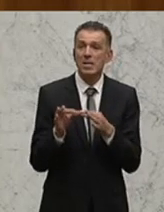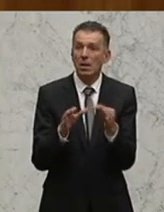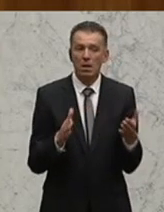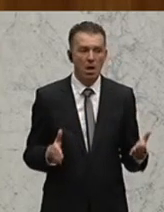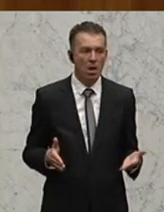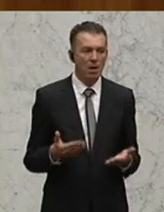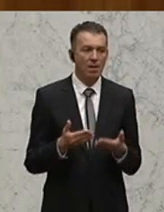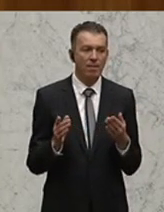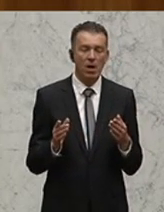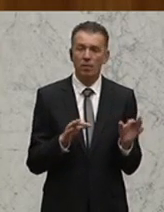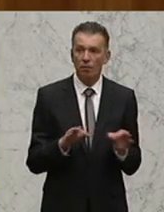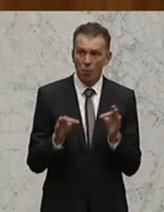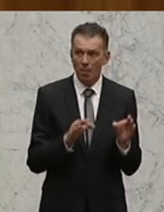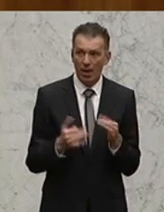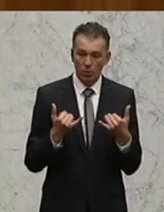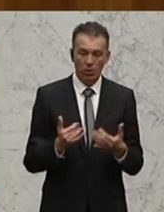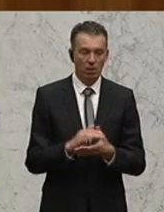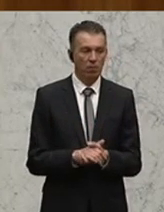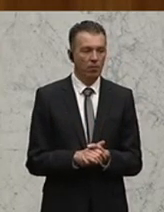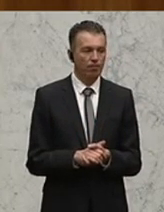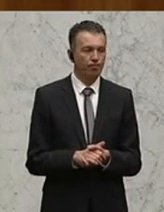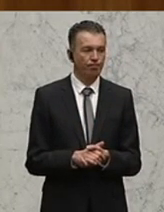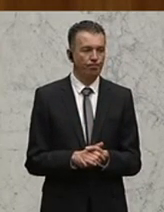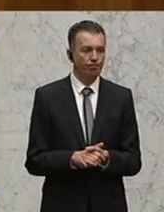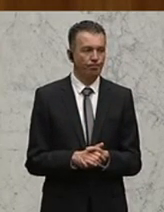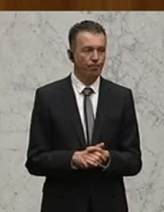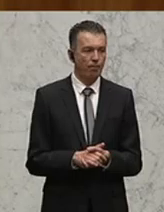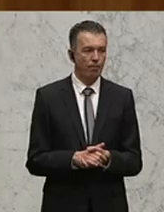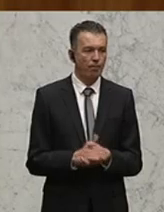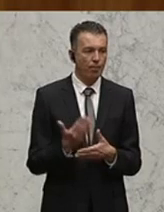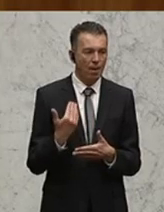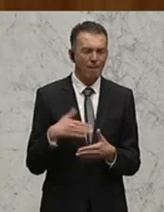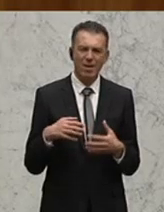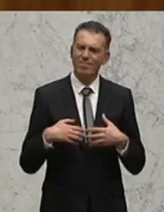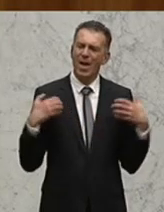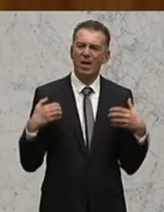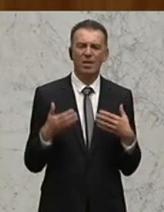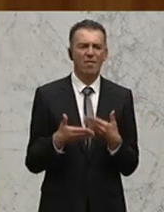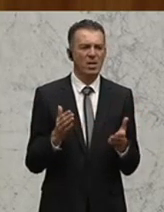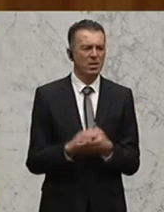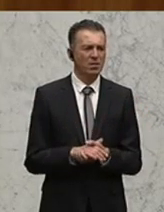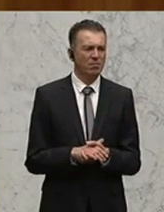auch in der Vorbereitung ist. Was mich am meisten ärgert, ist,